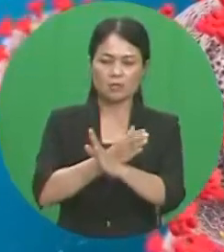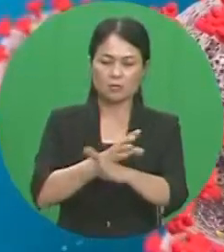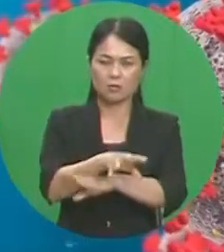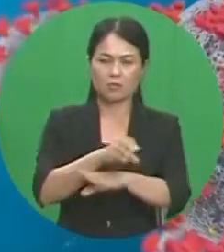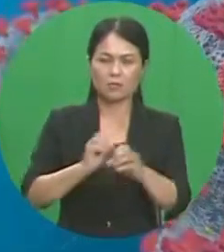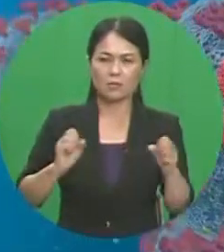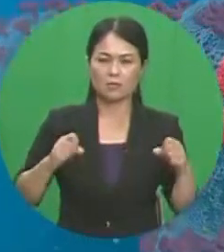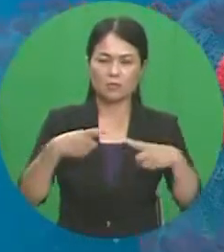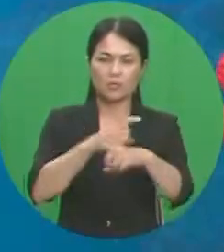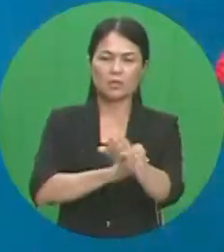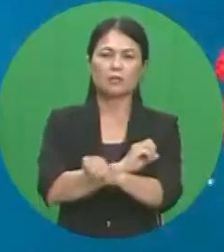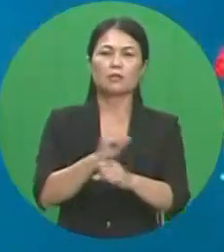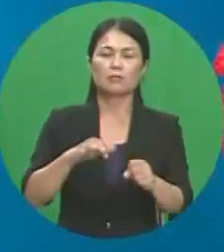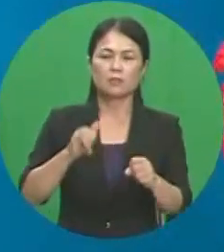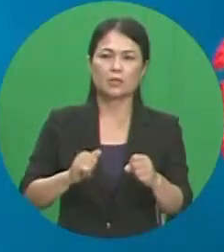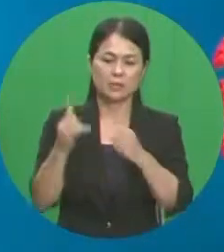COVID-19